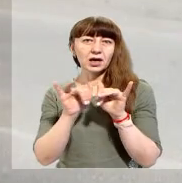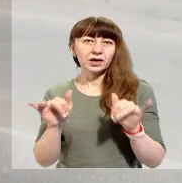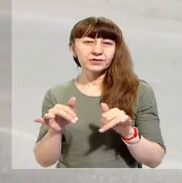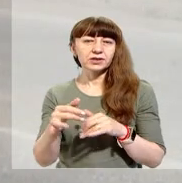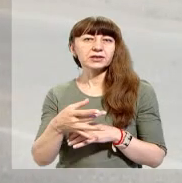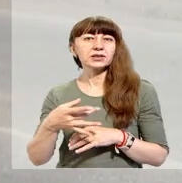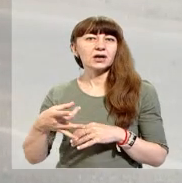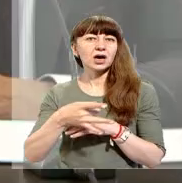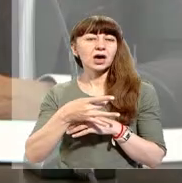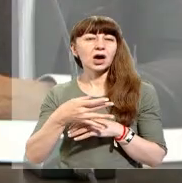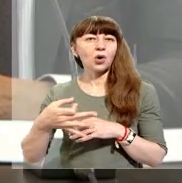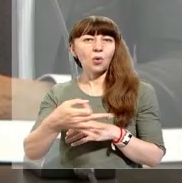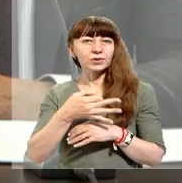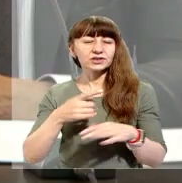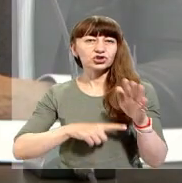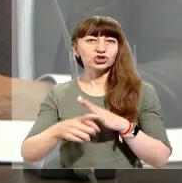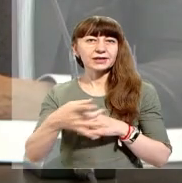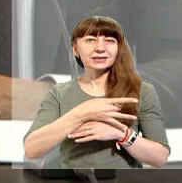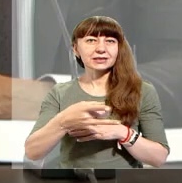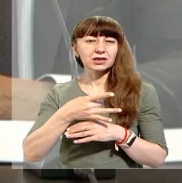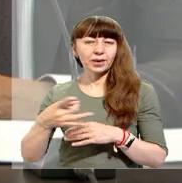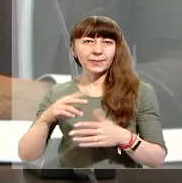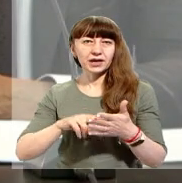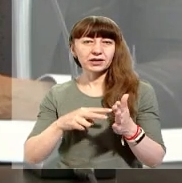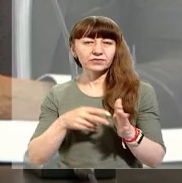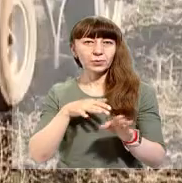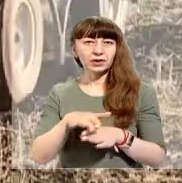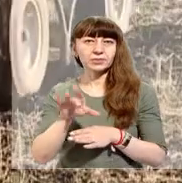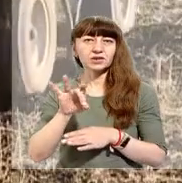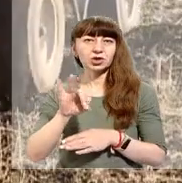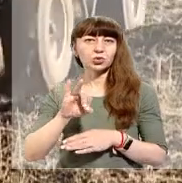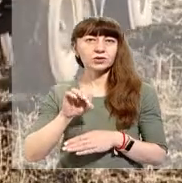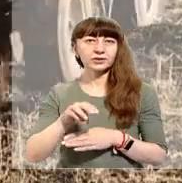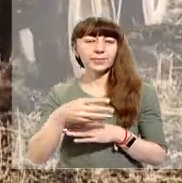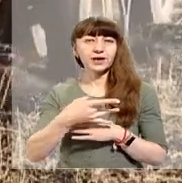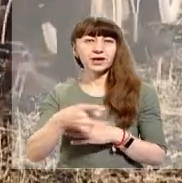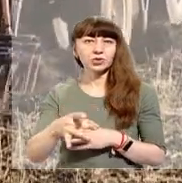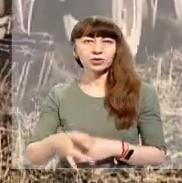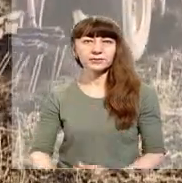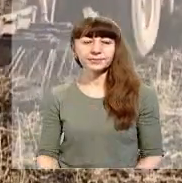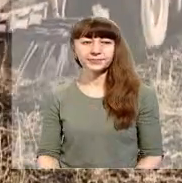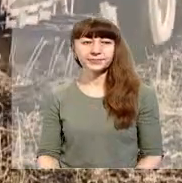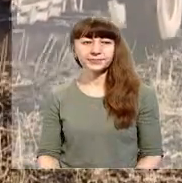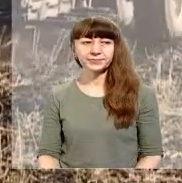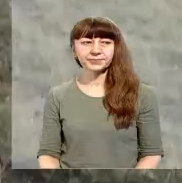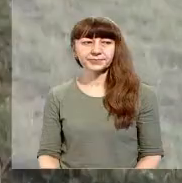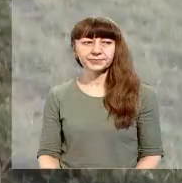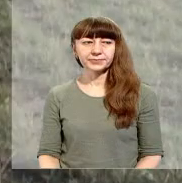Аймақтың дамуы аудандардан басталады. Сарыкөл ауданда іске асып жатқан жобалар мен тартылған инвестиция көлемі көп.